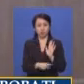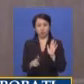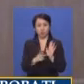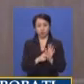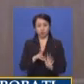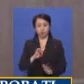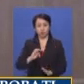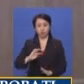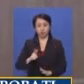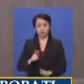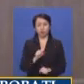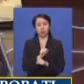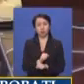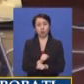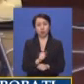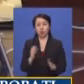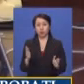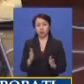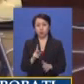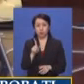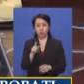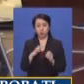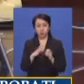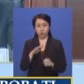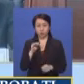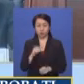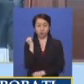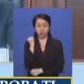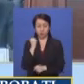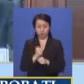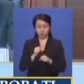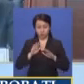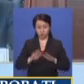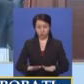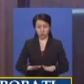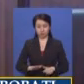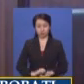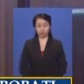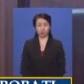восемьдесят восемь миллиардов тенге сохранена по меньшей мере 114 тысяч рабочих мест